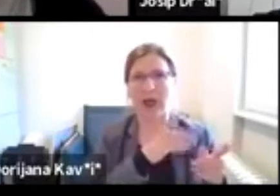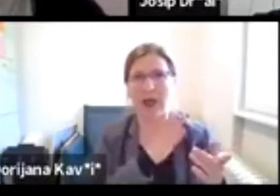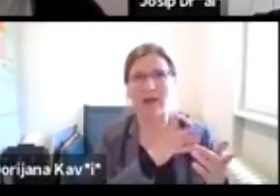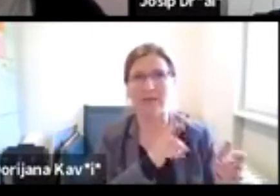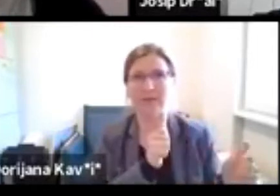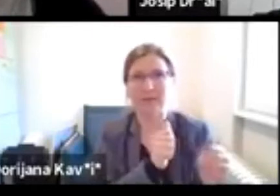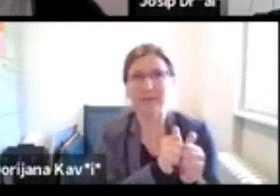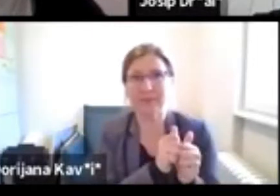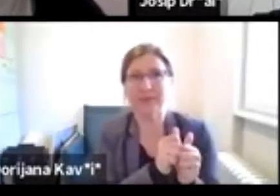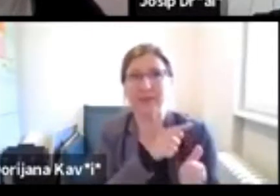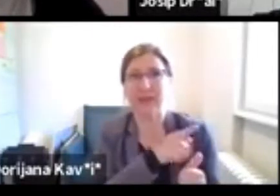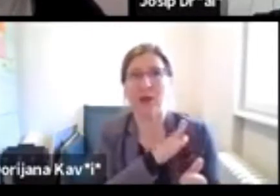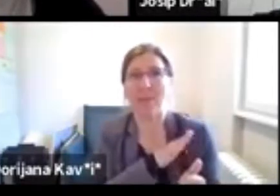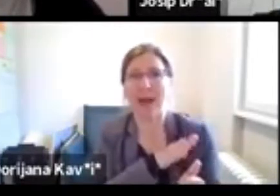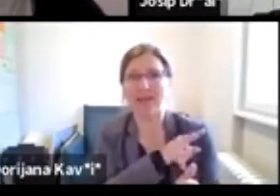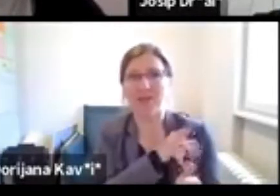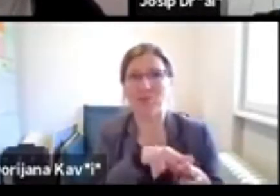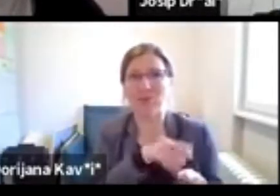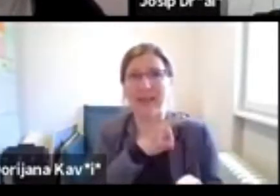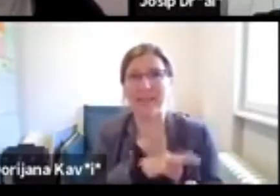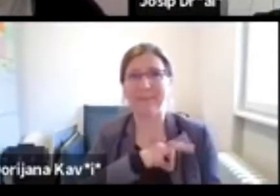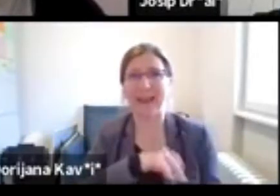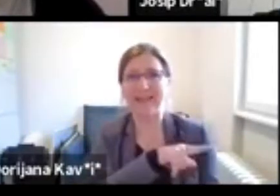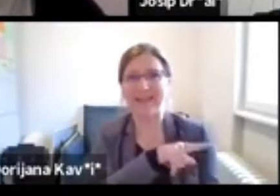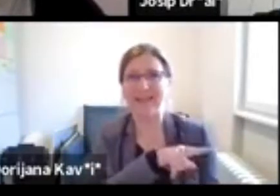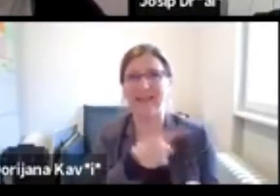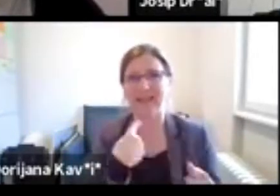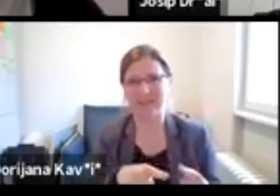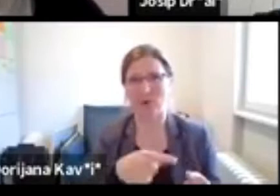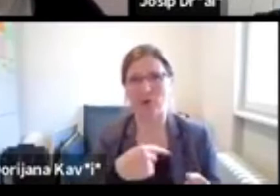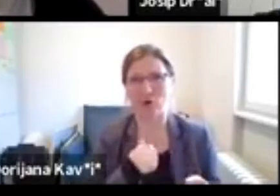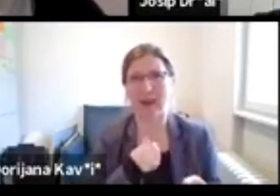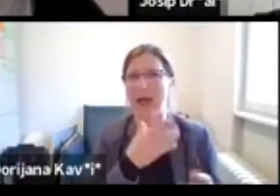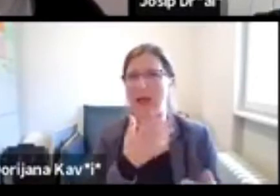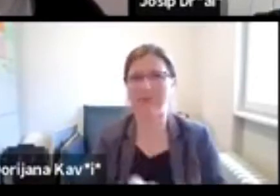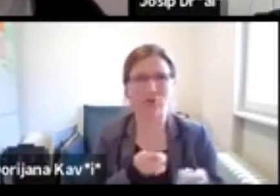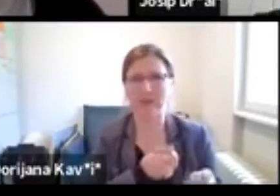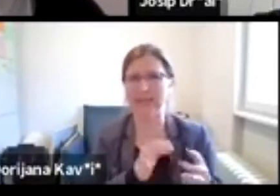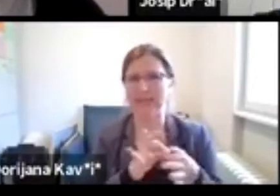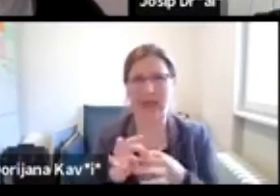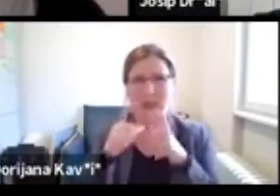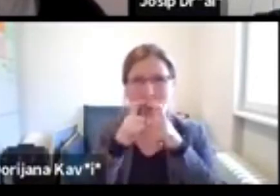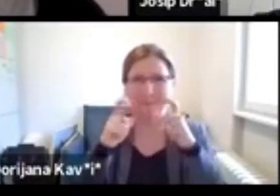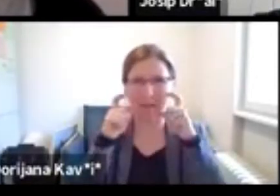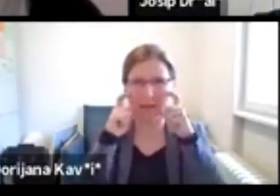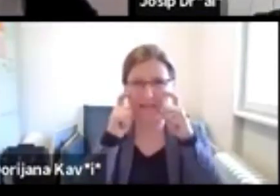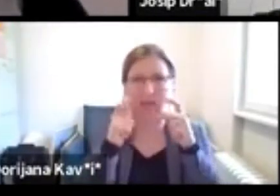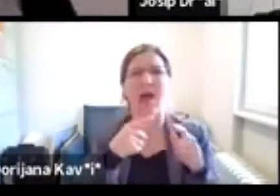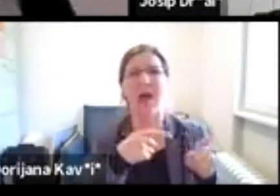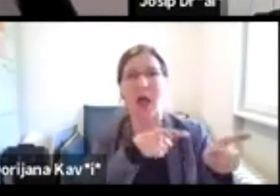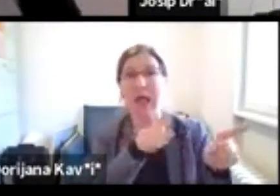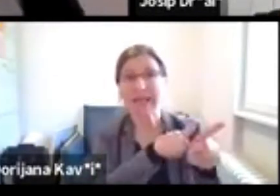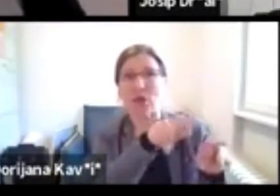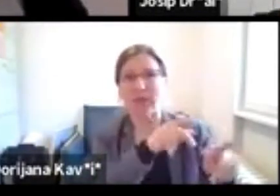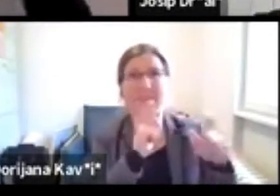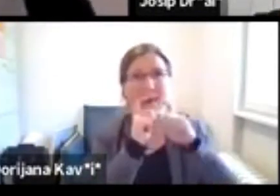postane novi predsjednik, ja nosim cijelo vrijeme maskicu da se borim protiv njega, a i on nosi maskicu, bori se protiv mene, jer ja imam isto